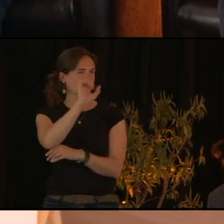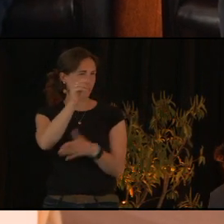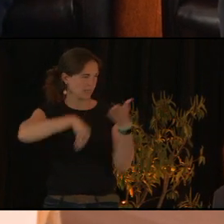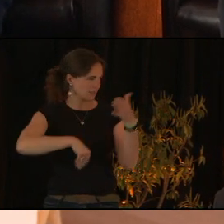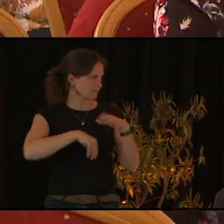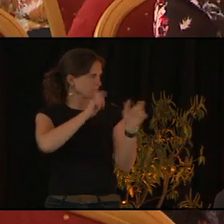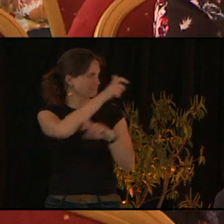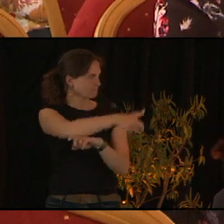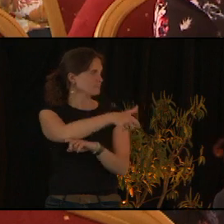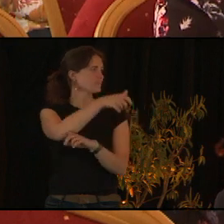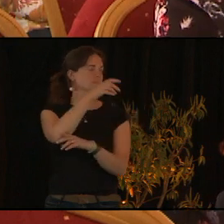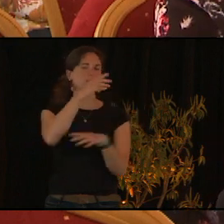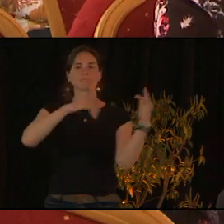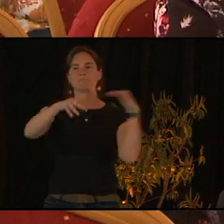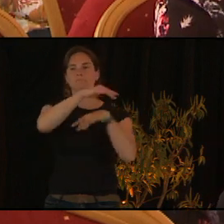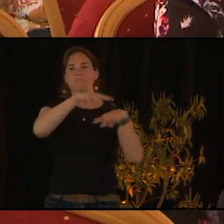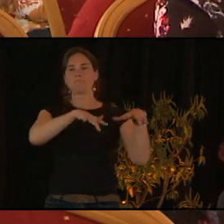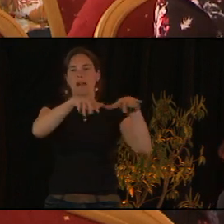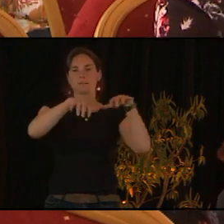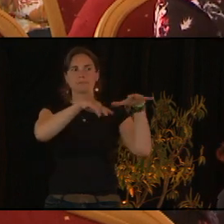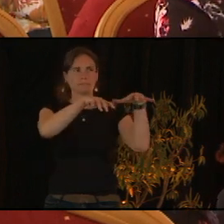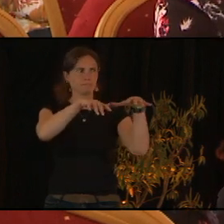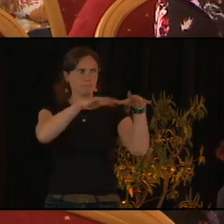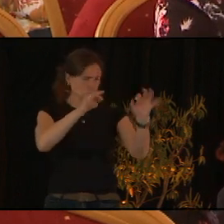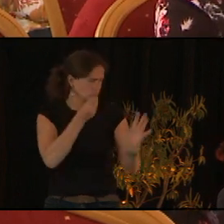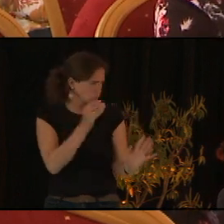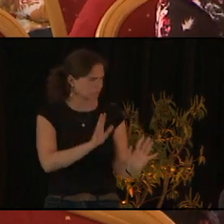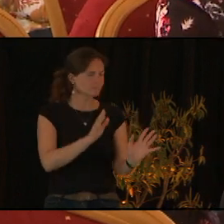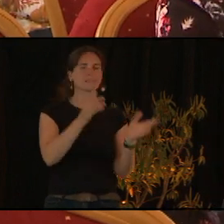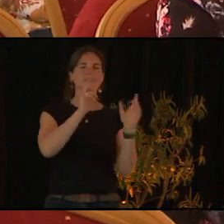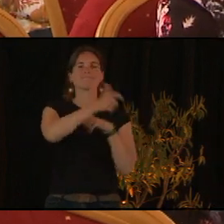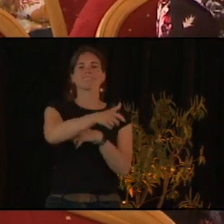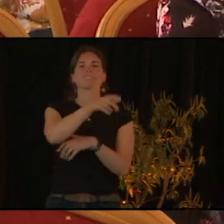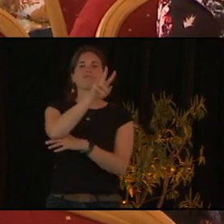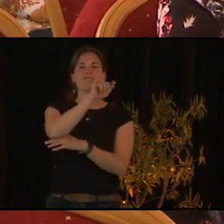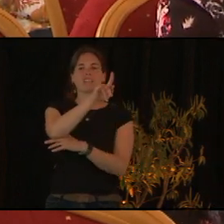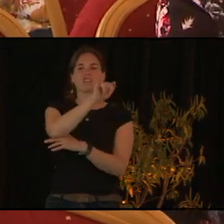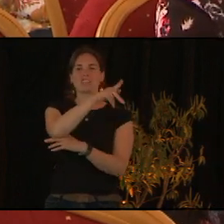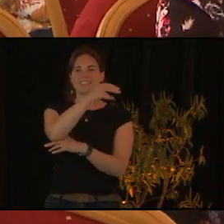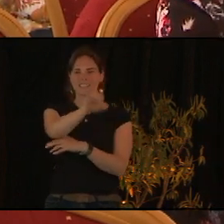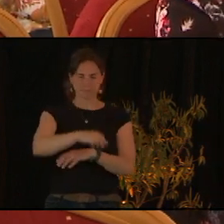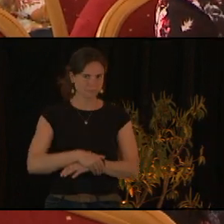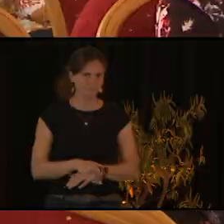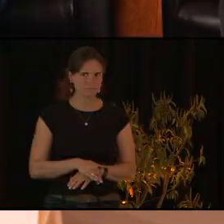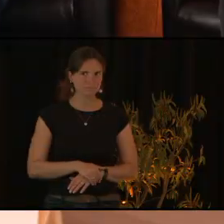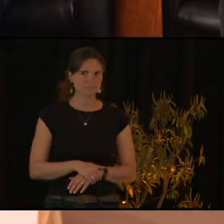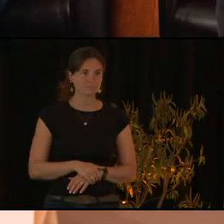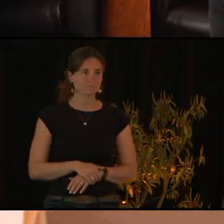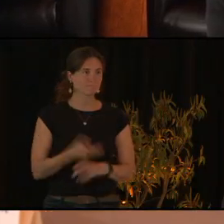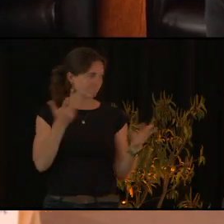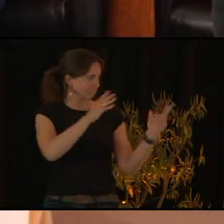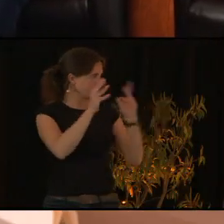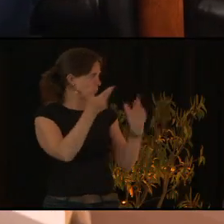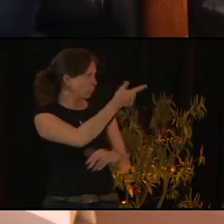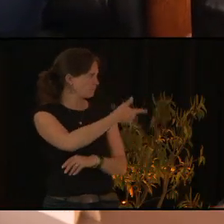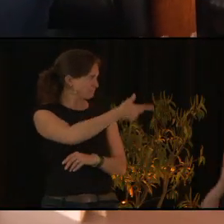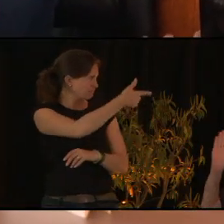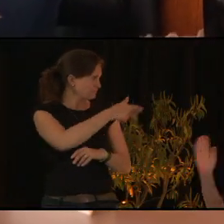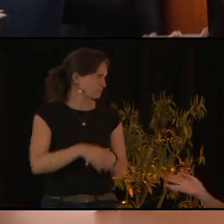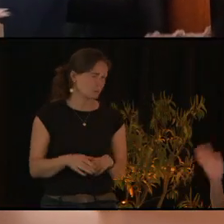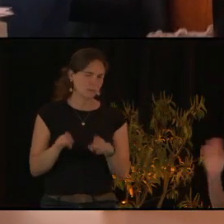départ. J'écris du théâtre, comme je viens de là, je me disais, je n'assumais pas, je me disais, non, ce n'est pas pour moi le roman. Et puis bon, j'ai vu au bout d'un moment que